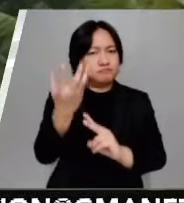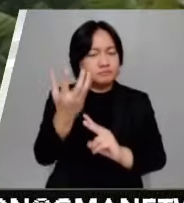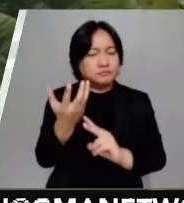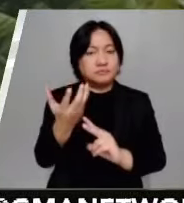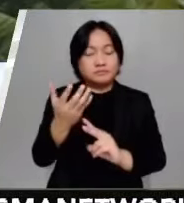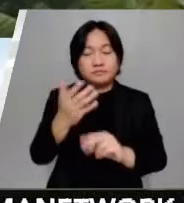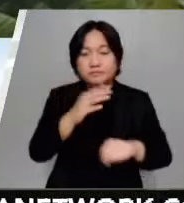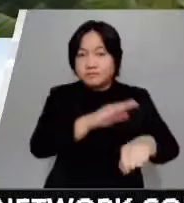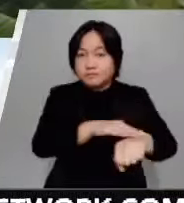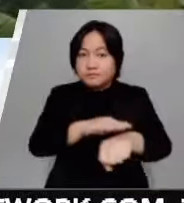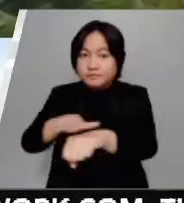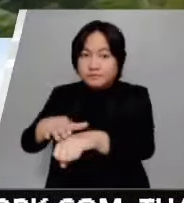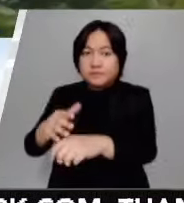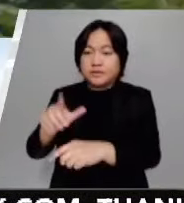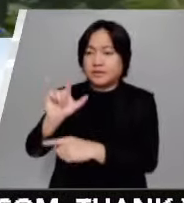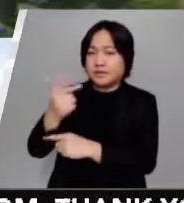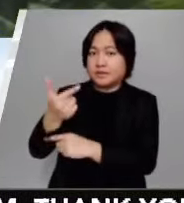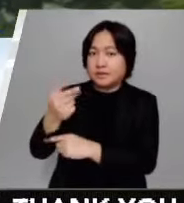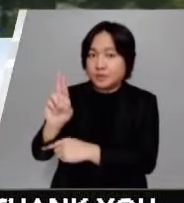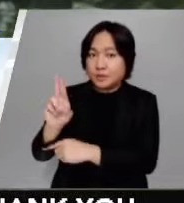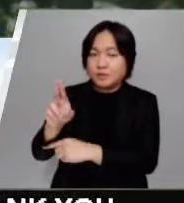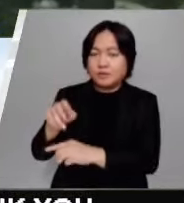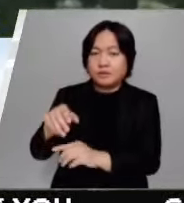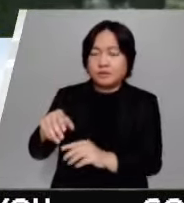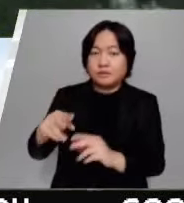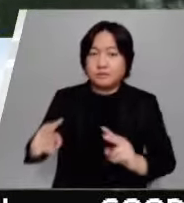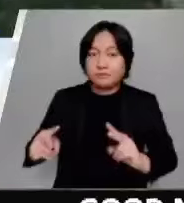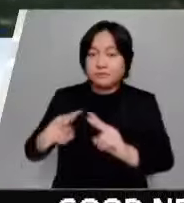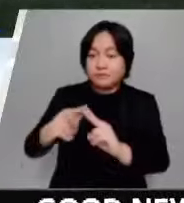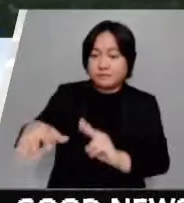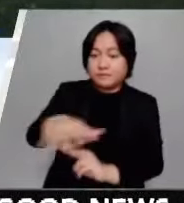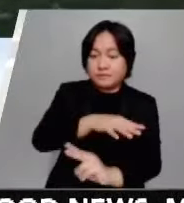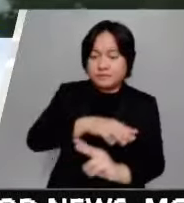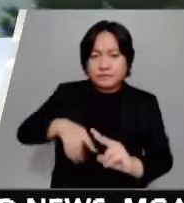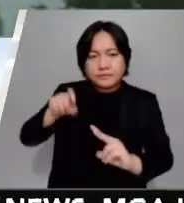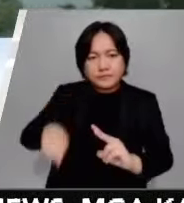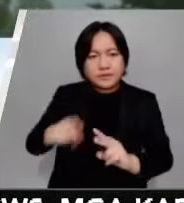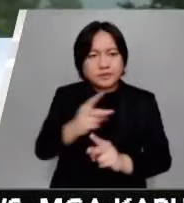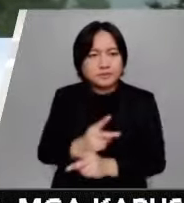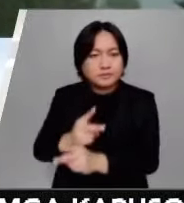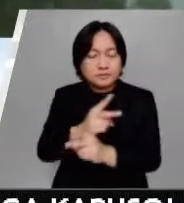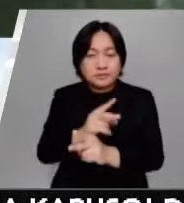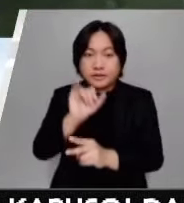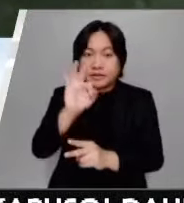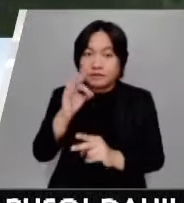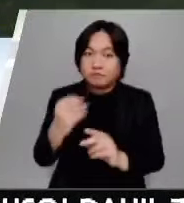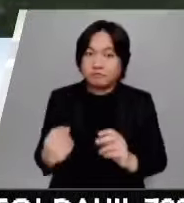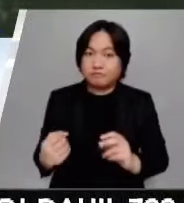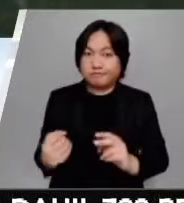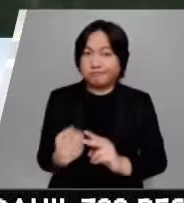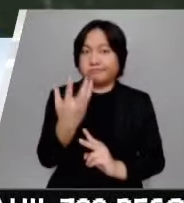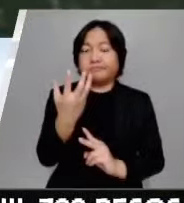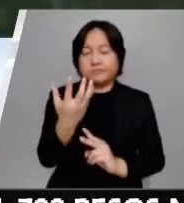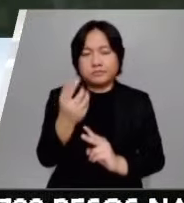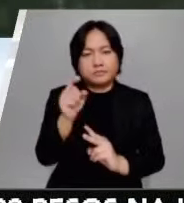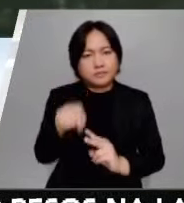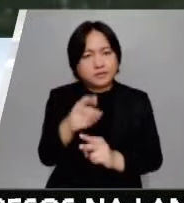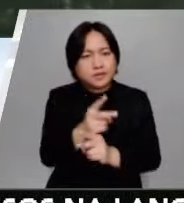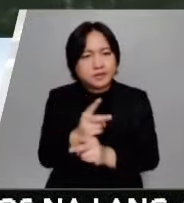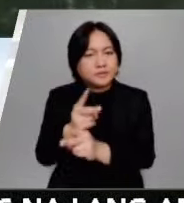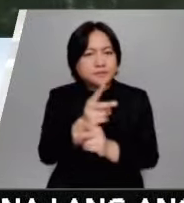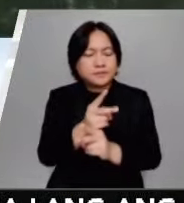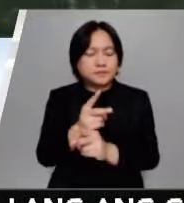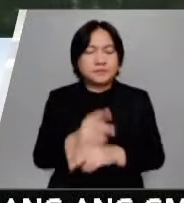lgus around Canlaon Volcano ay maging vigilant at maghanda sakaling puputok ang Canlaon Volcano Opo Director bukod do sa serye ng mga